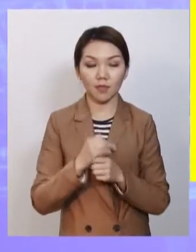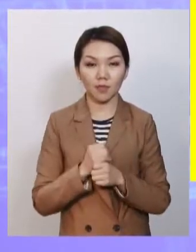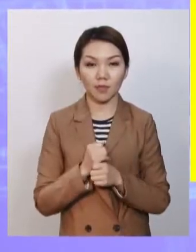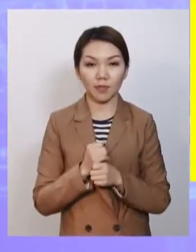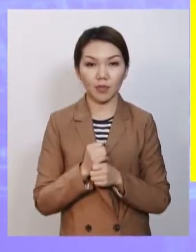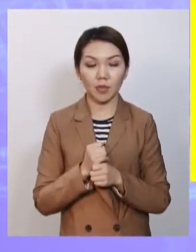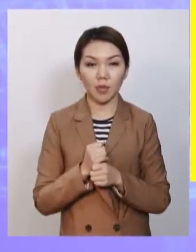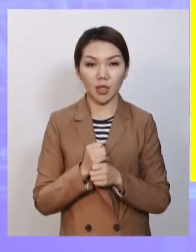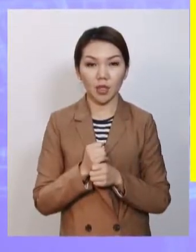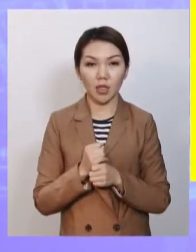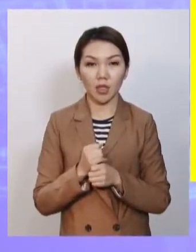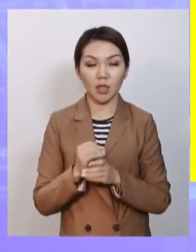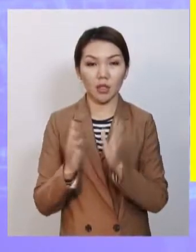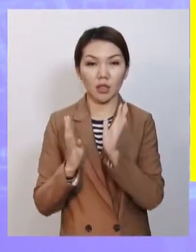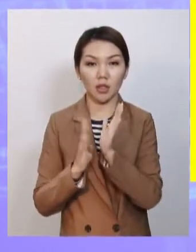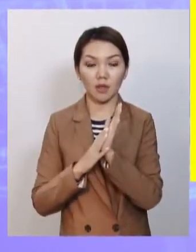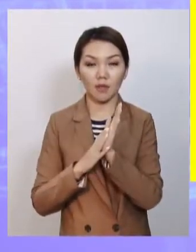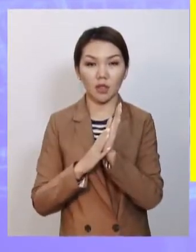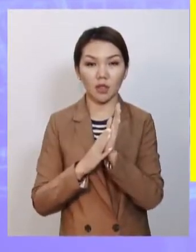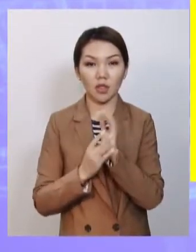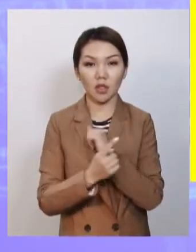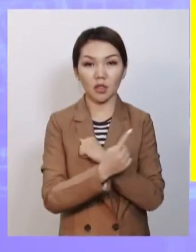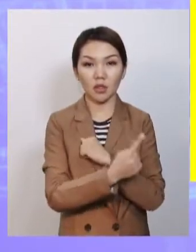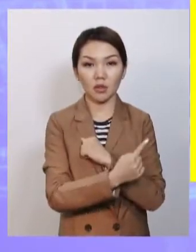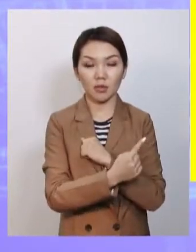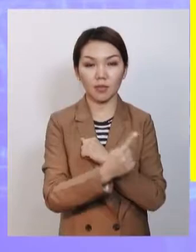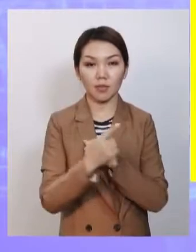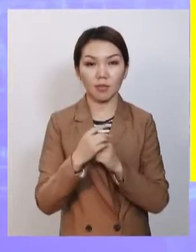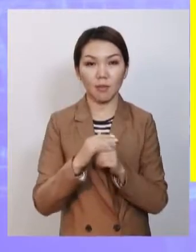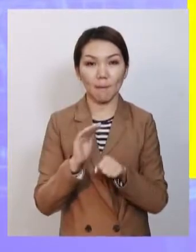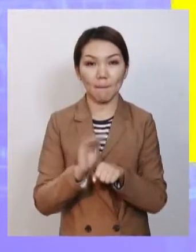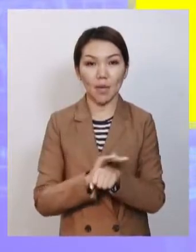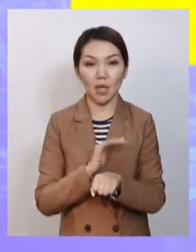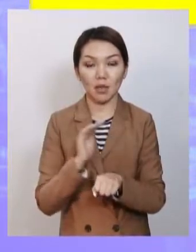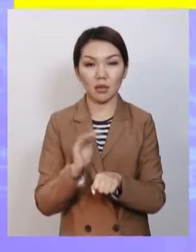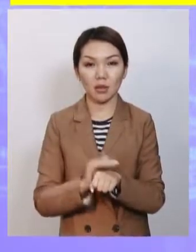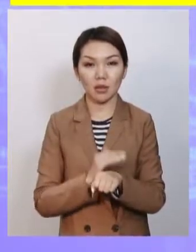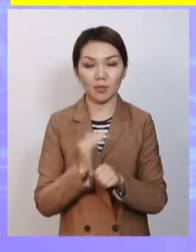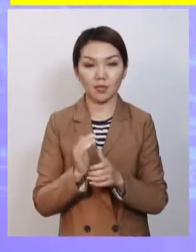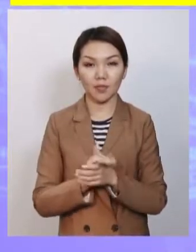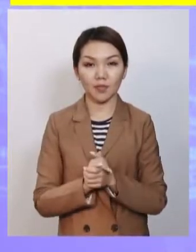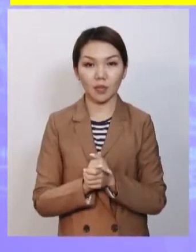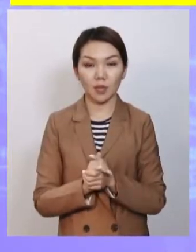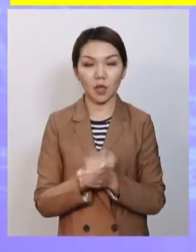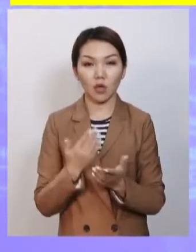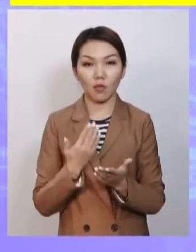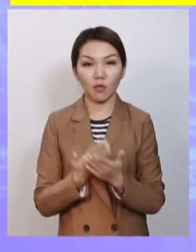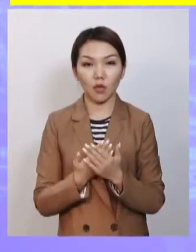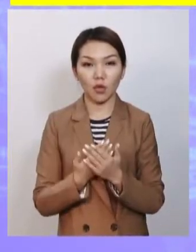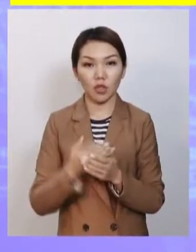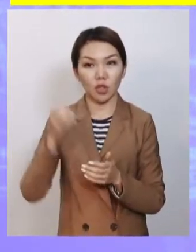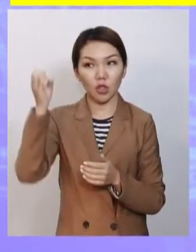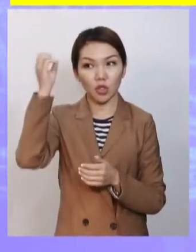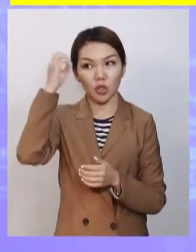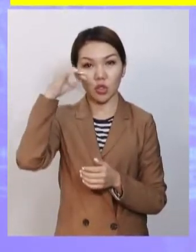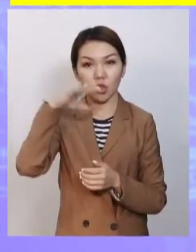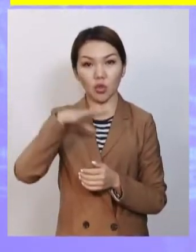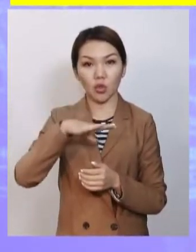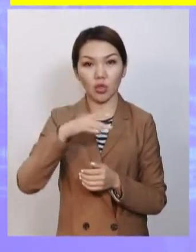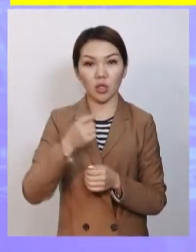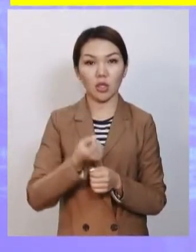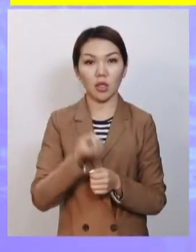29 и один молодцы вот и солнышко появилось